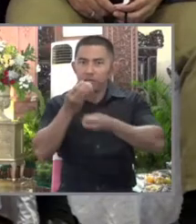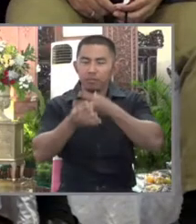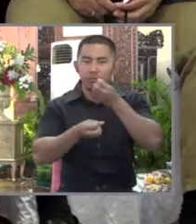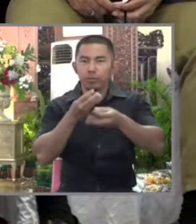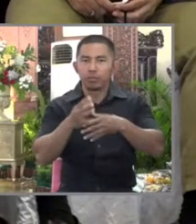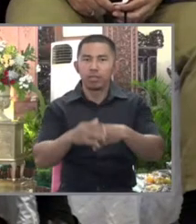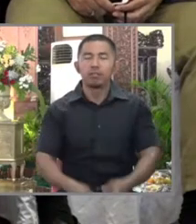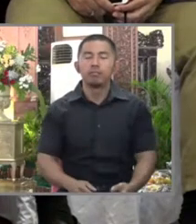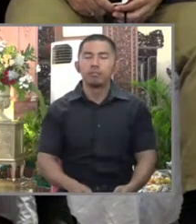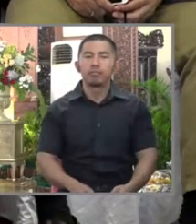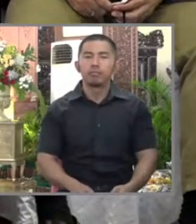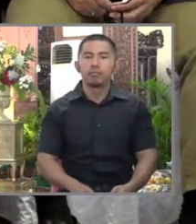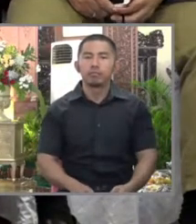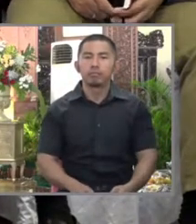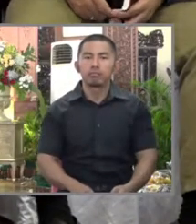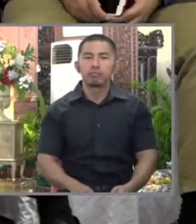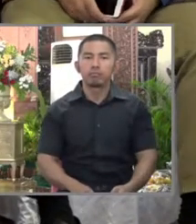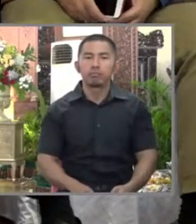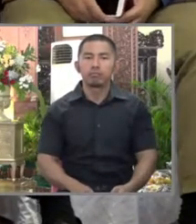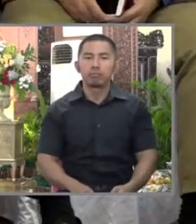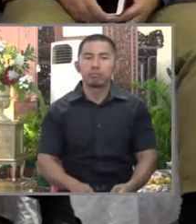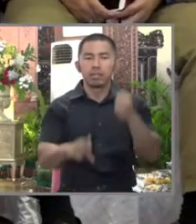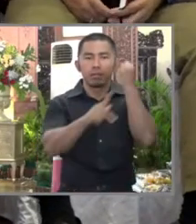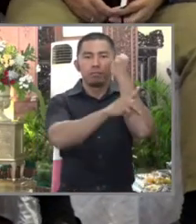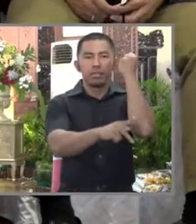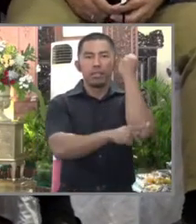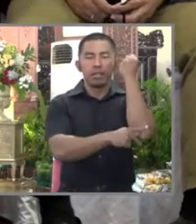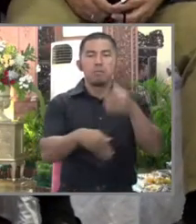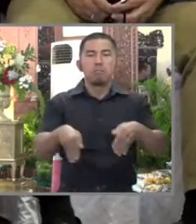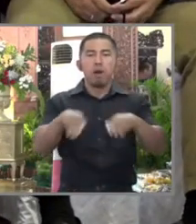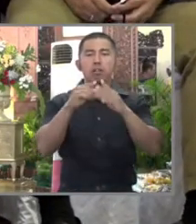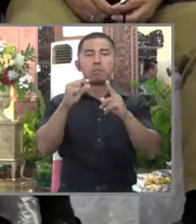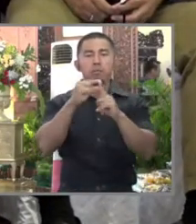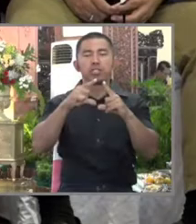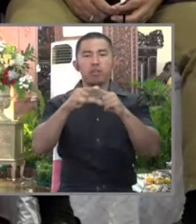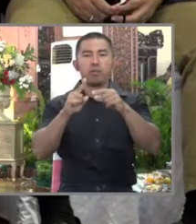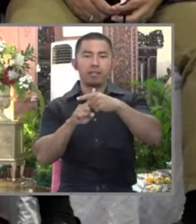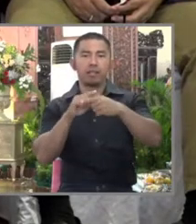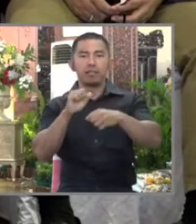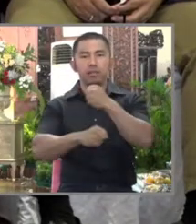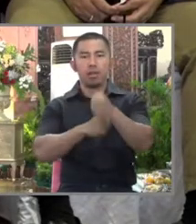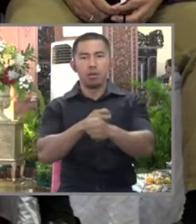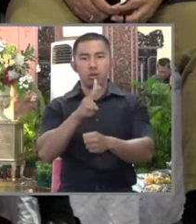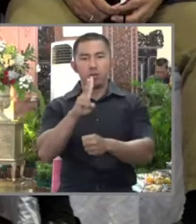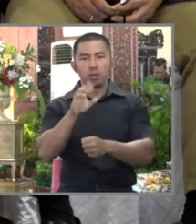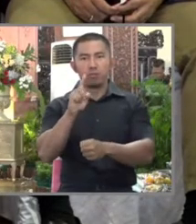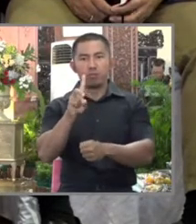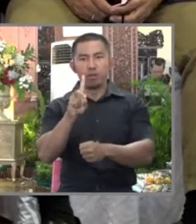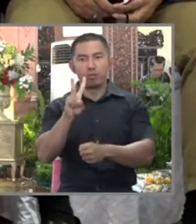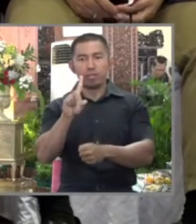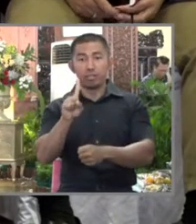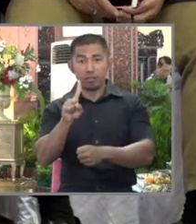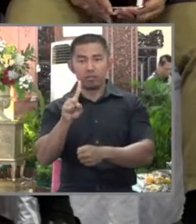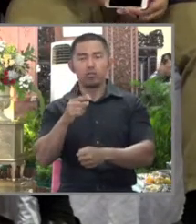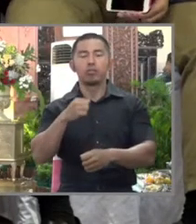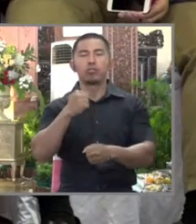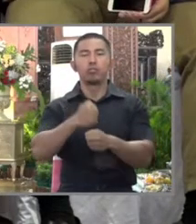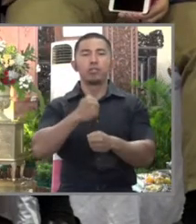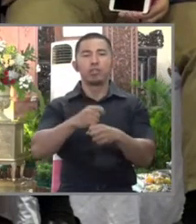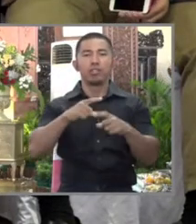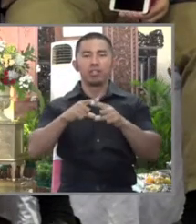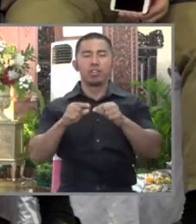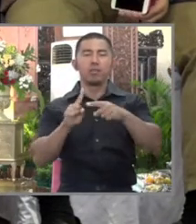arahan kebijakan pembangunan Provinsi Jawa Tengah tahun 2021 oleh Gubernur Jawa Tengah